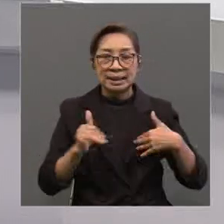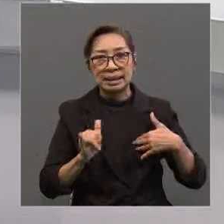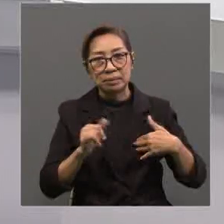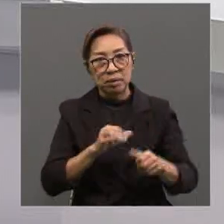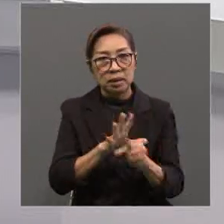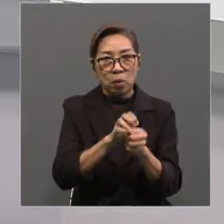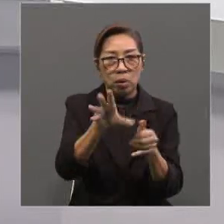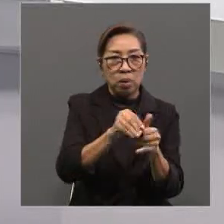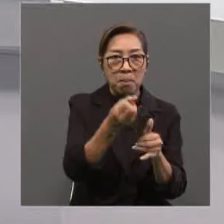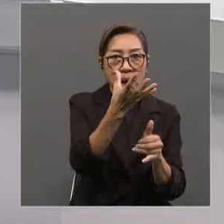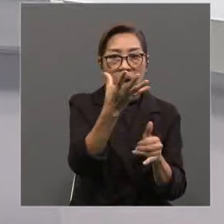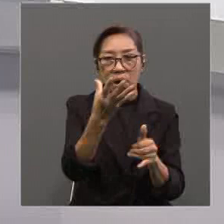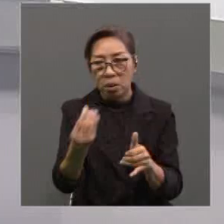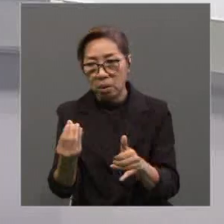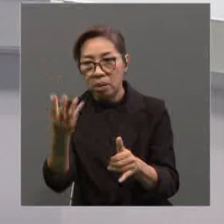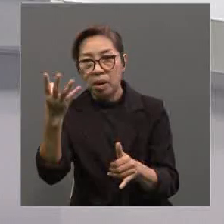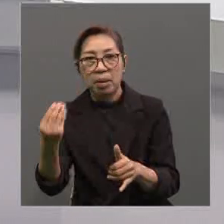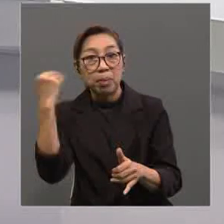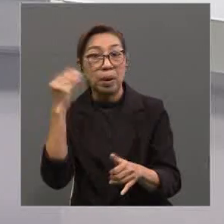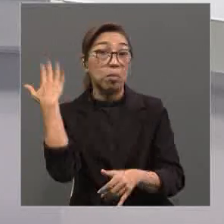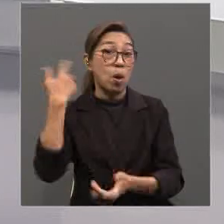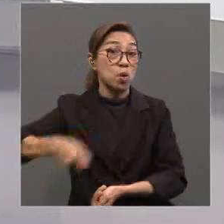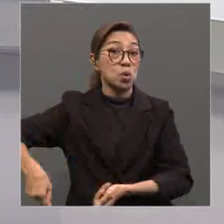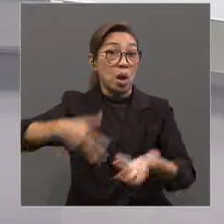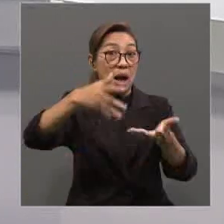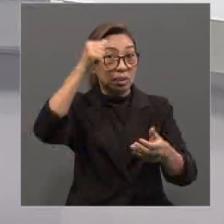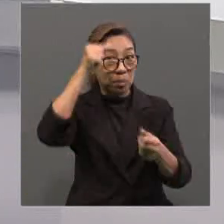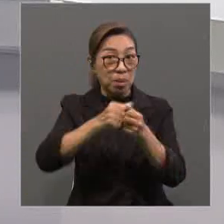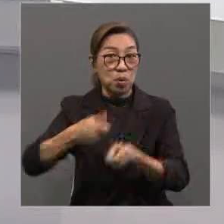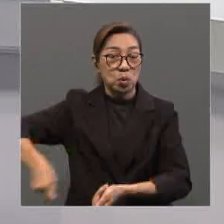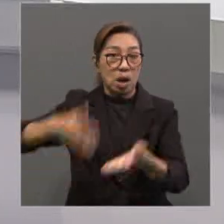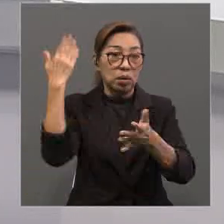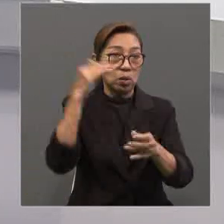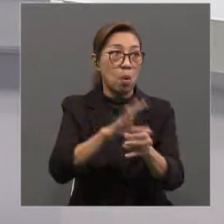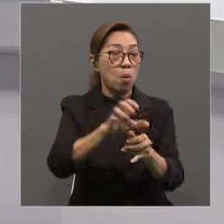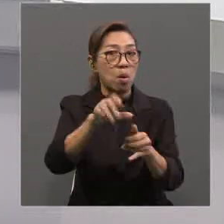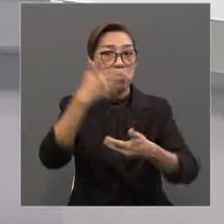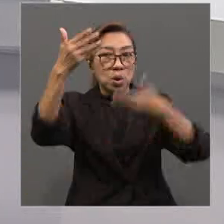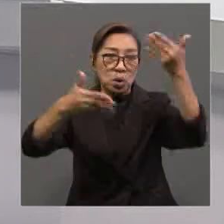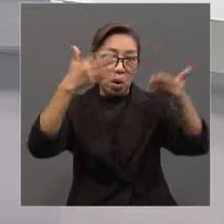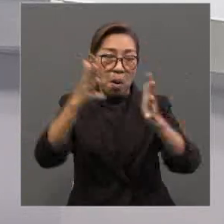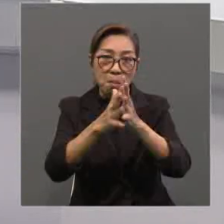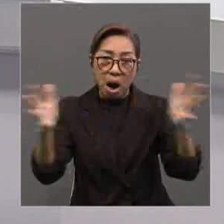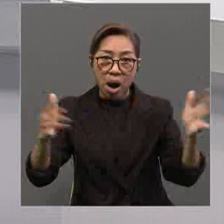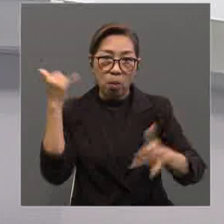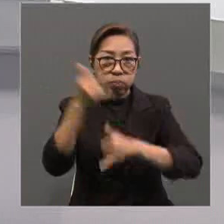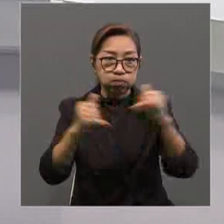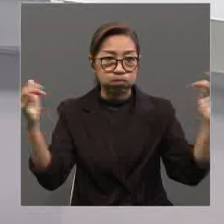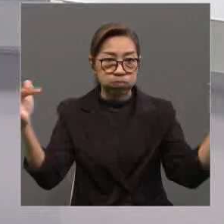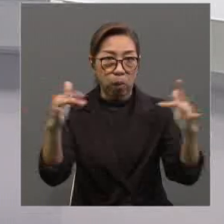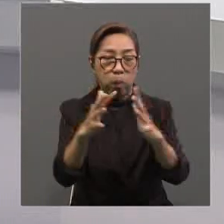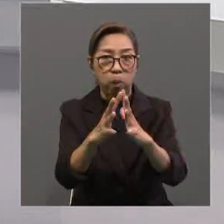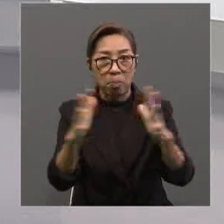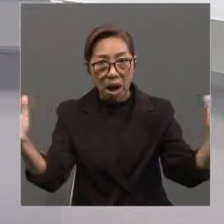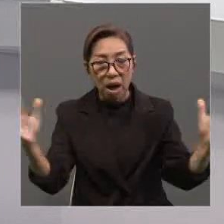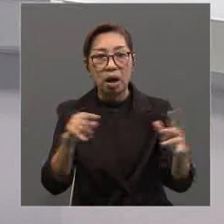บบนี ้อ๋อมันผ่านในช่วงของเทศกาลสงกรานต์ที่ผ่านมาจำได้ไหมคะสงกรานต์ที่ผ่านมานี้เราจัดกิจกรรมกันอย่างเต็มรูปแบบเล่นน้ำกันอย่าง